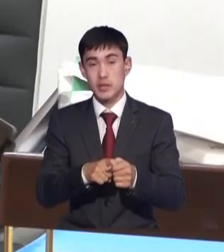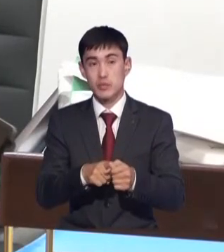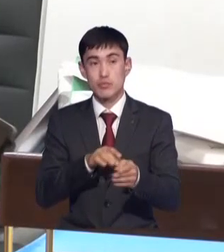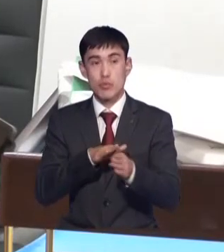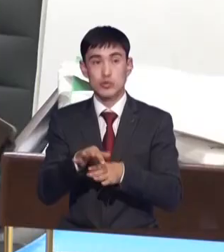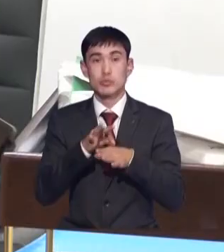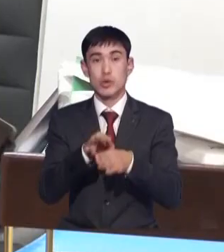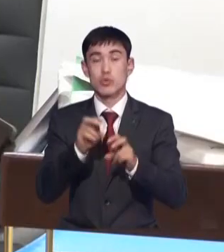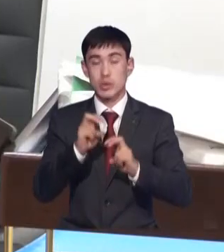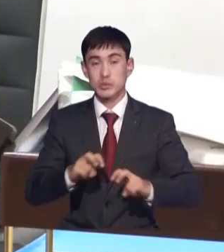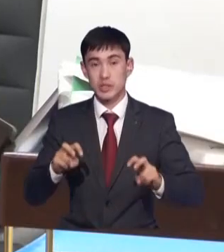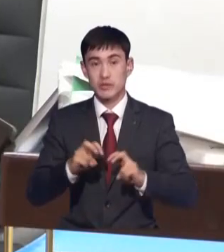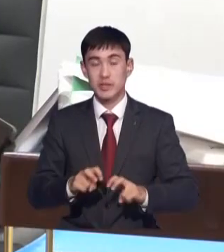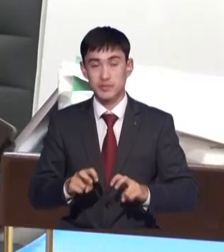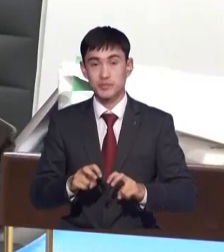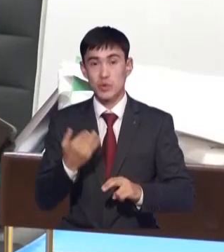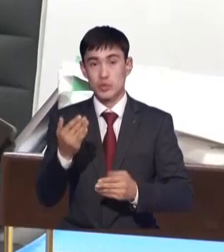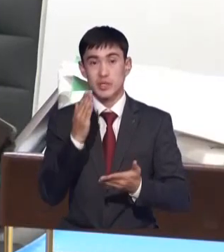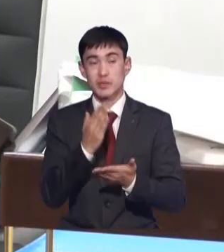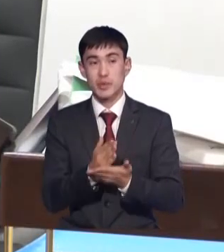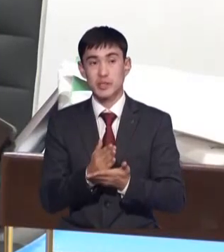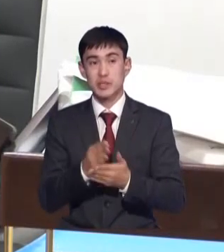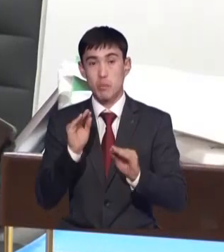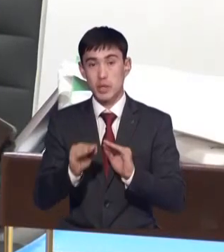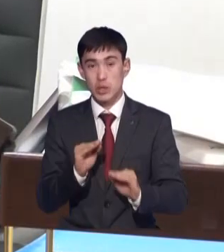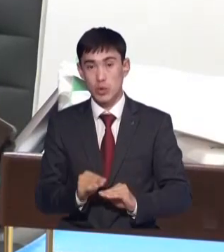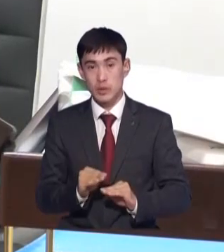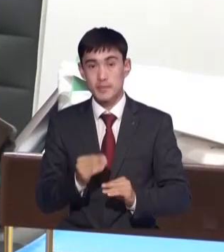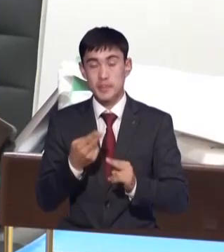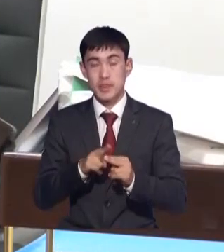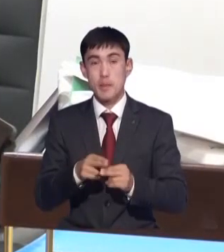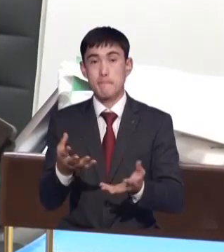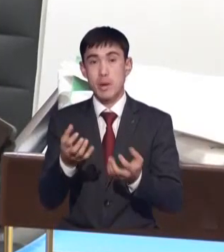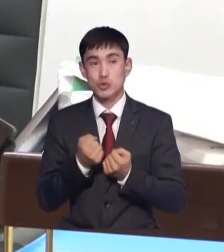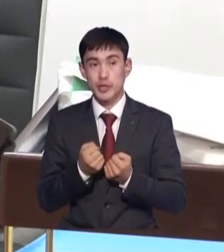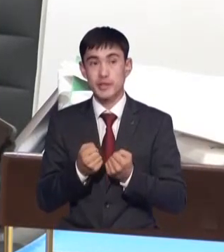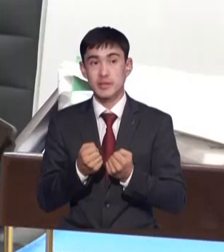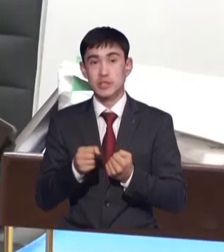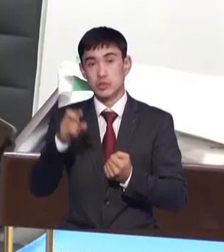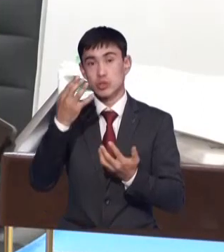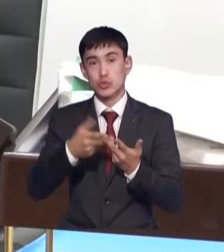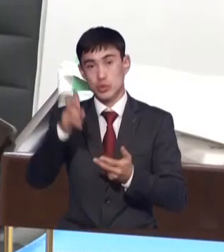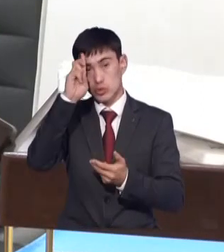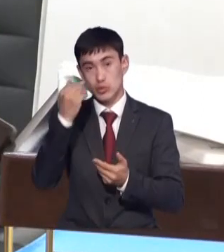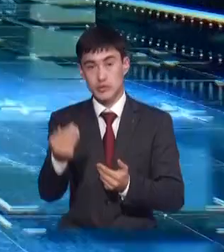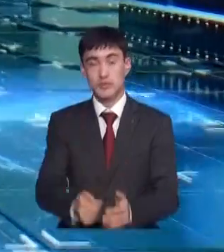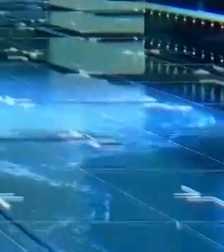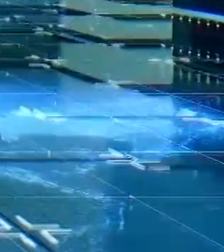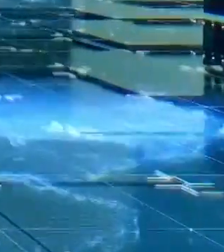полностью проходят обследование. У них имеются протоколы, и благодаря этому они получают квоту за счет государства.